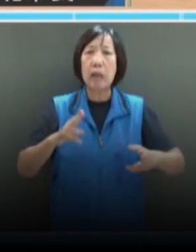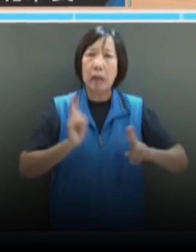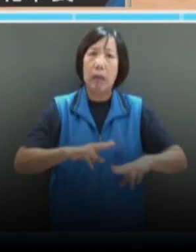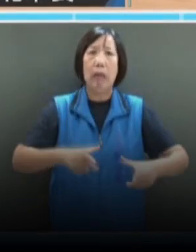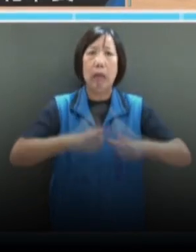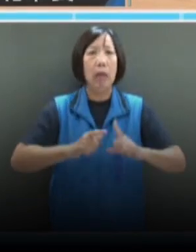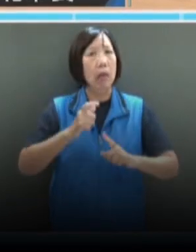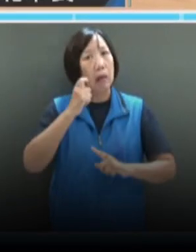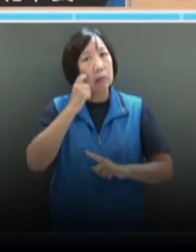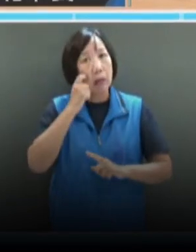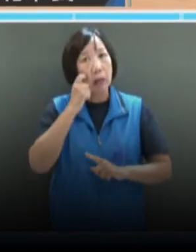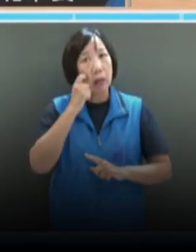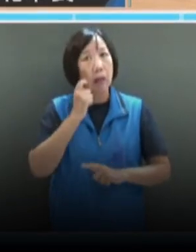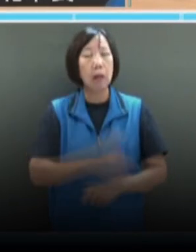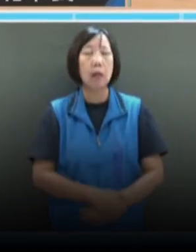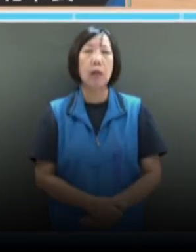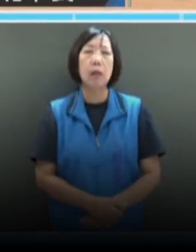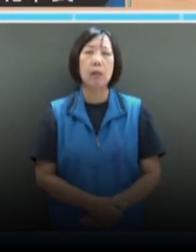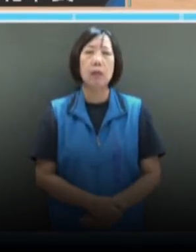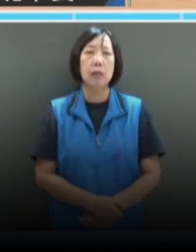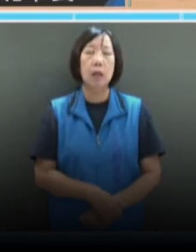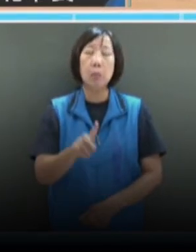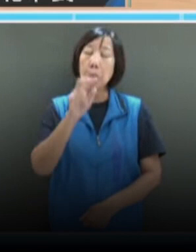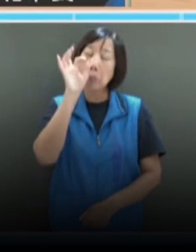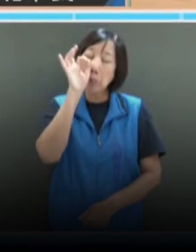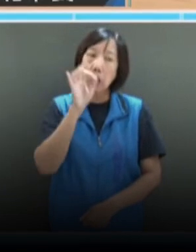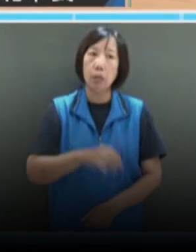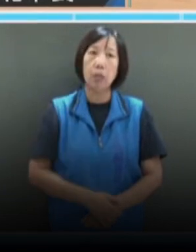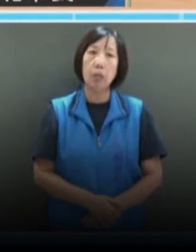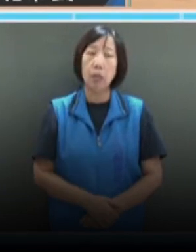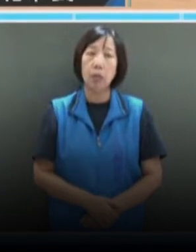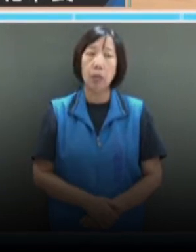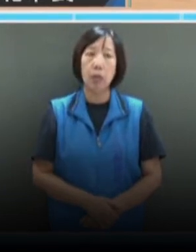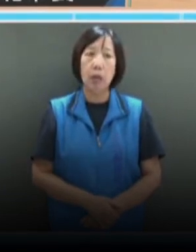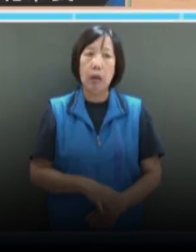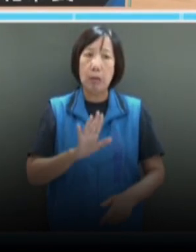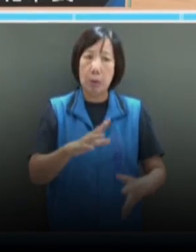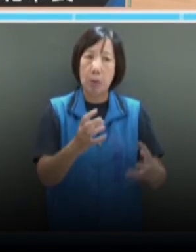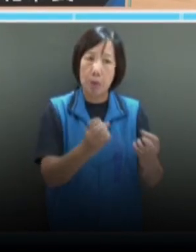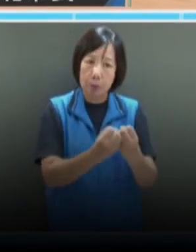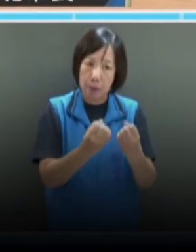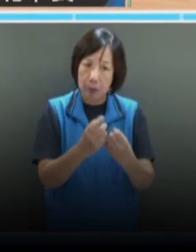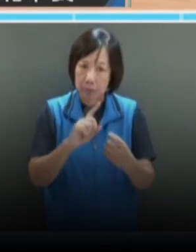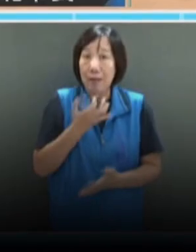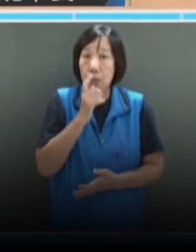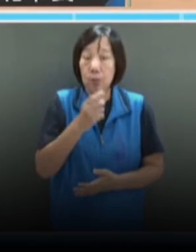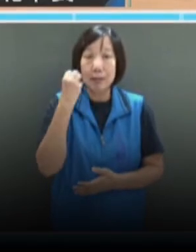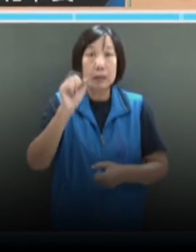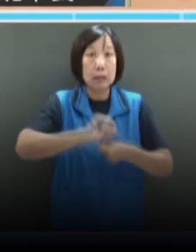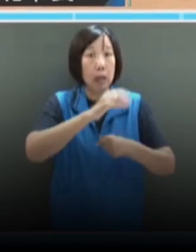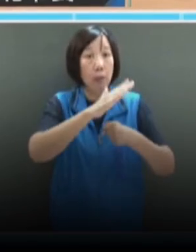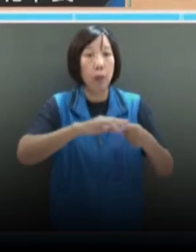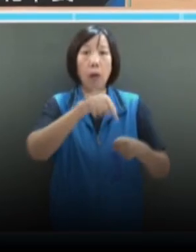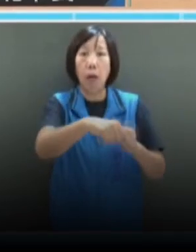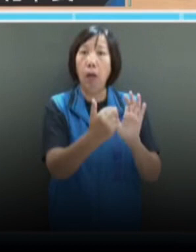说，你看到哪一些状况就要做好滚动式的调整。我们在